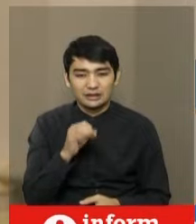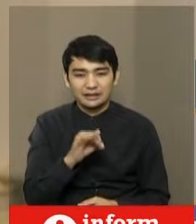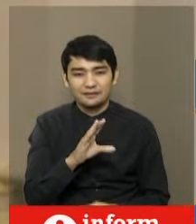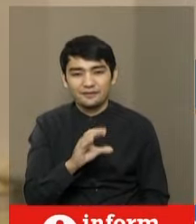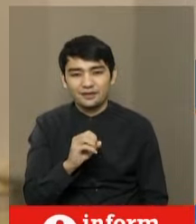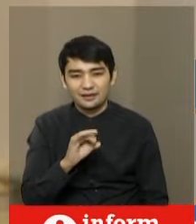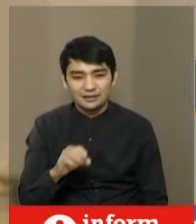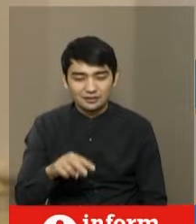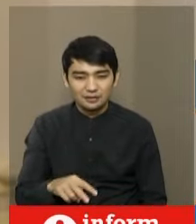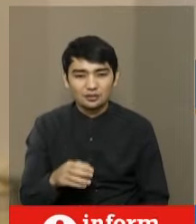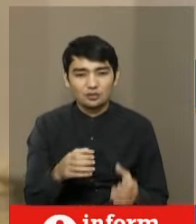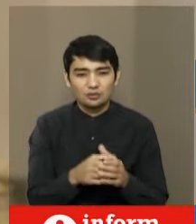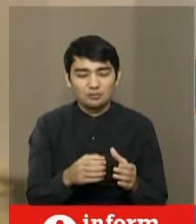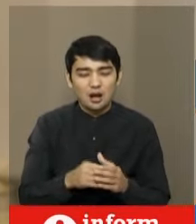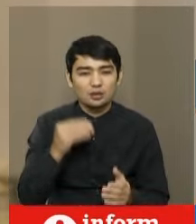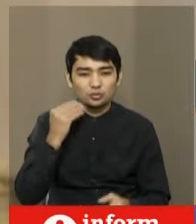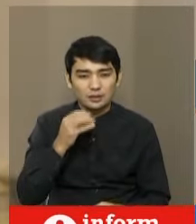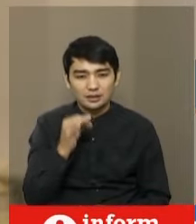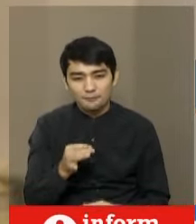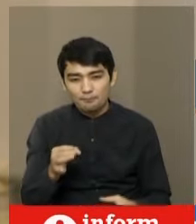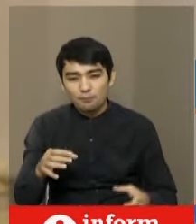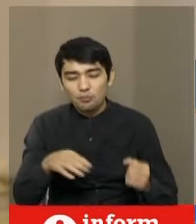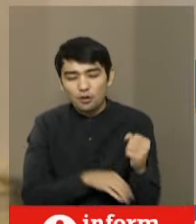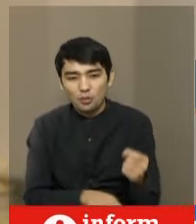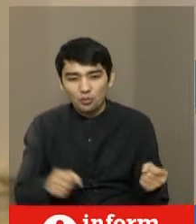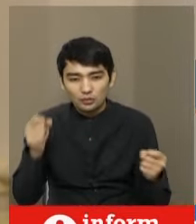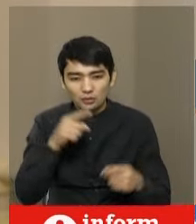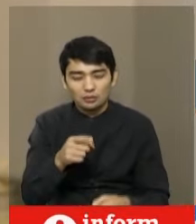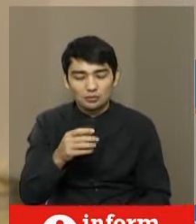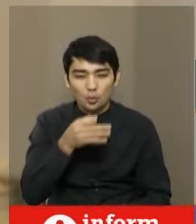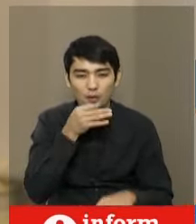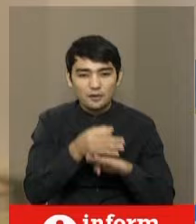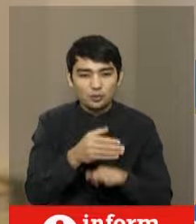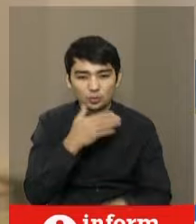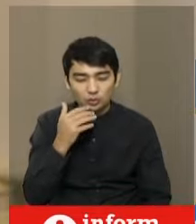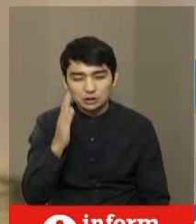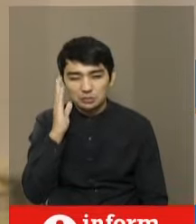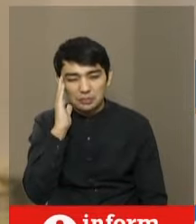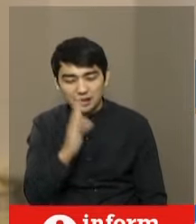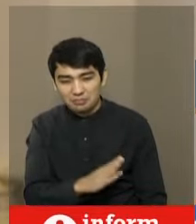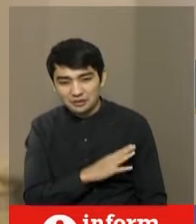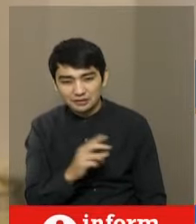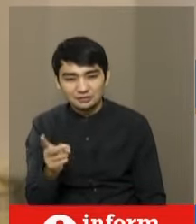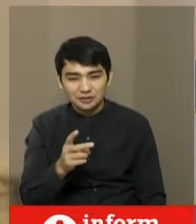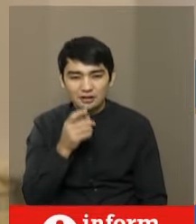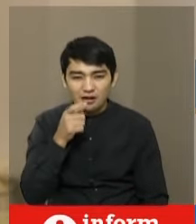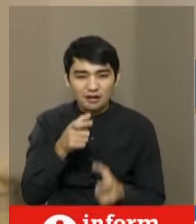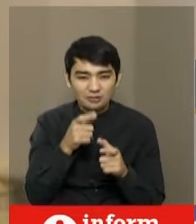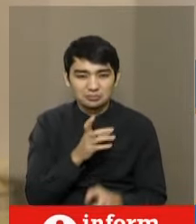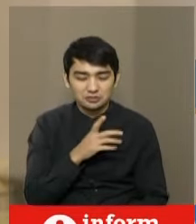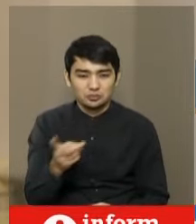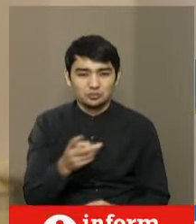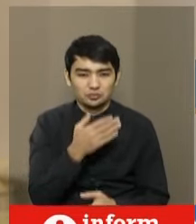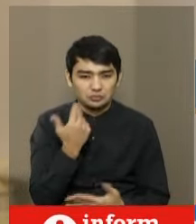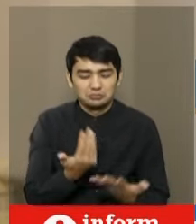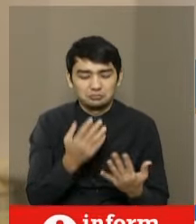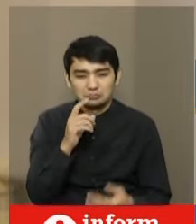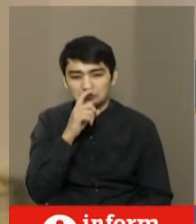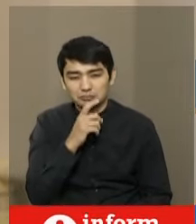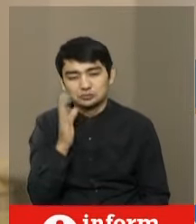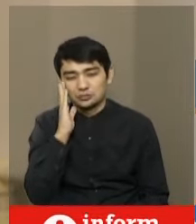ИВС УП города Актобе. После, убедившись, что сотрудники не отвечают и спят, понимая, что дежурные сотрудники ИВС УП города Актобе не будут